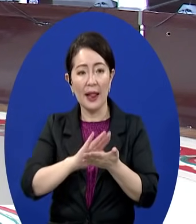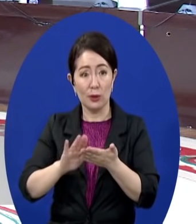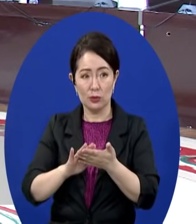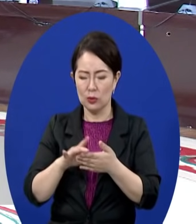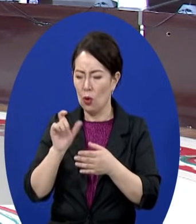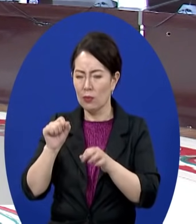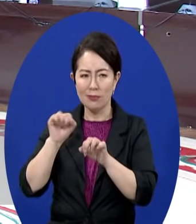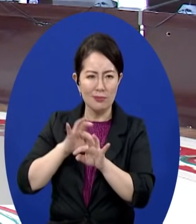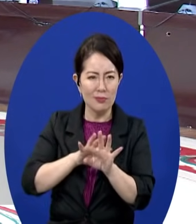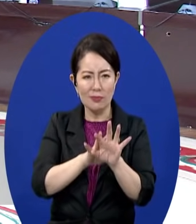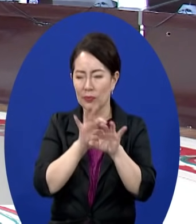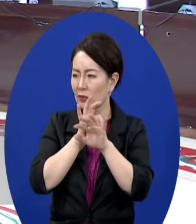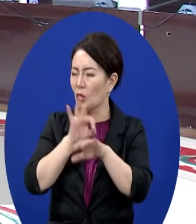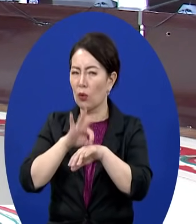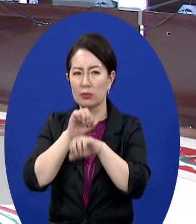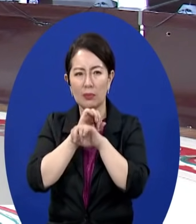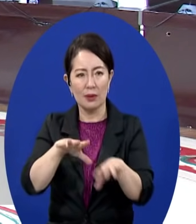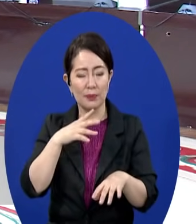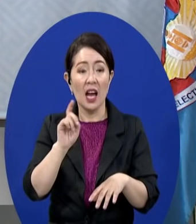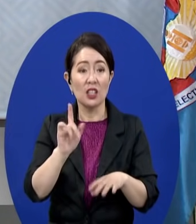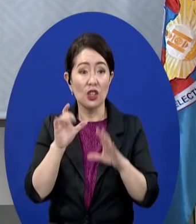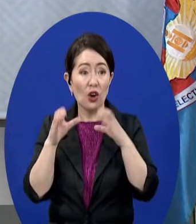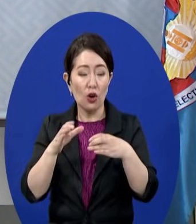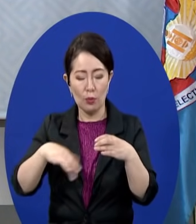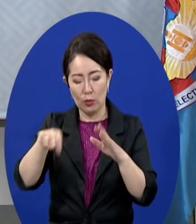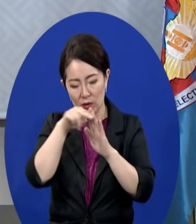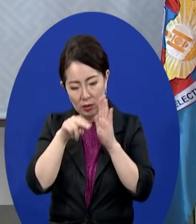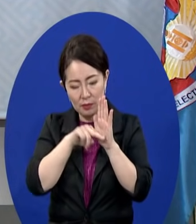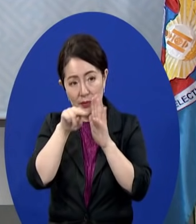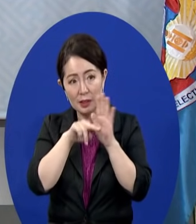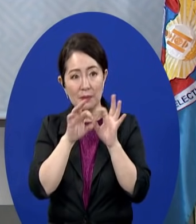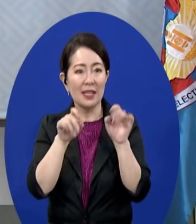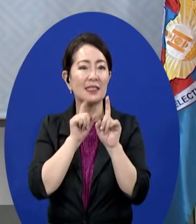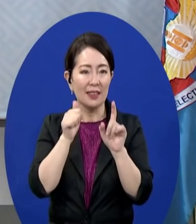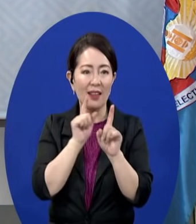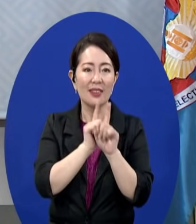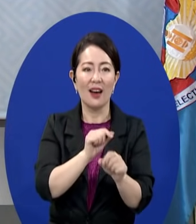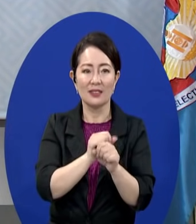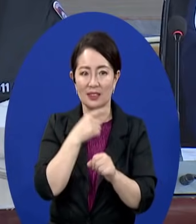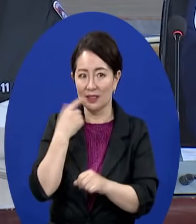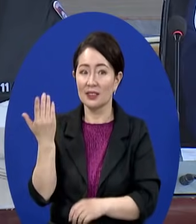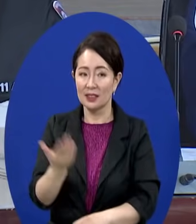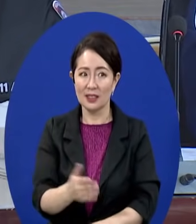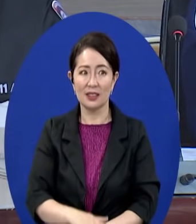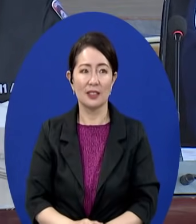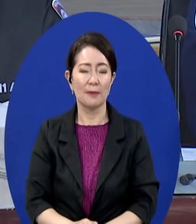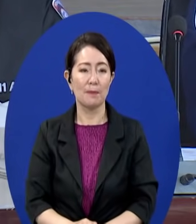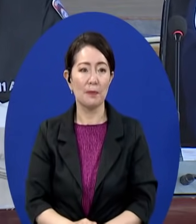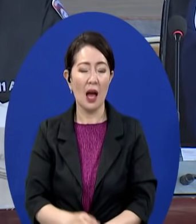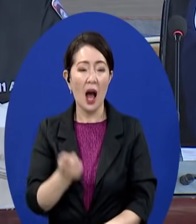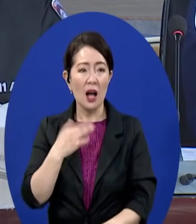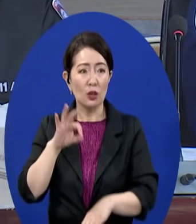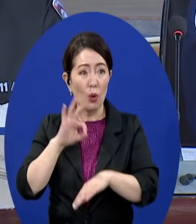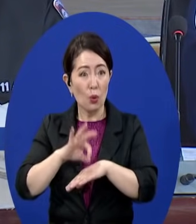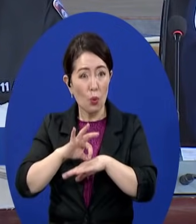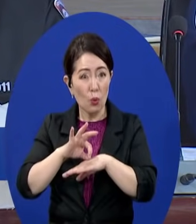нууц үедээ халдвар тархах эрсдэл өндөр учраас бүх хэсгийн хороод халдвар хамгааллын дэглэмээ сайн баримталж ажиллана гэдгийг хэлсэн юм а. Халдвар ахгүй гадаргаар